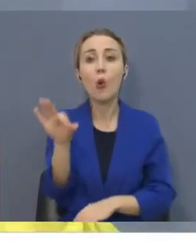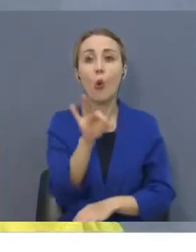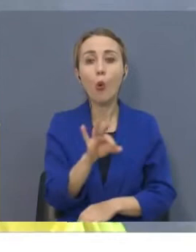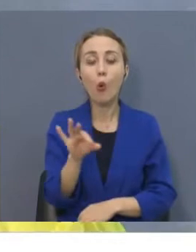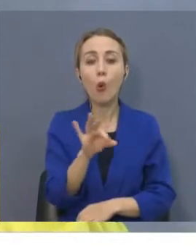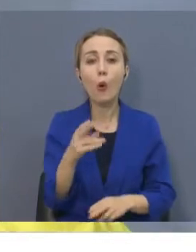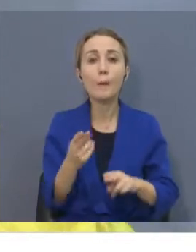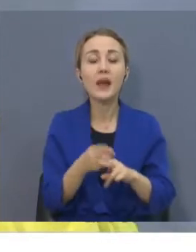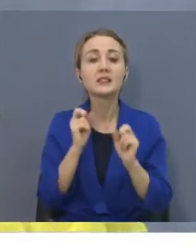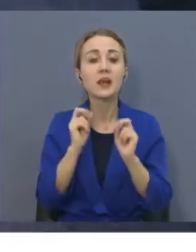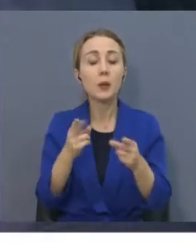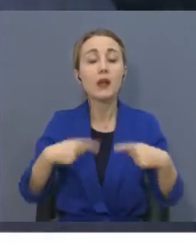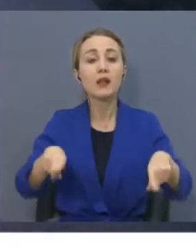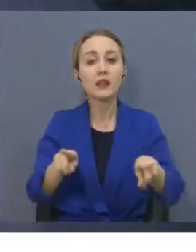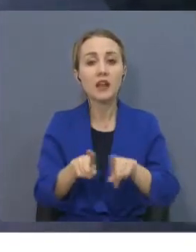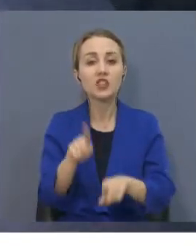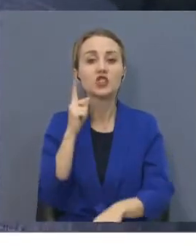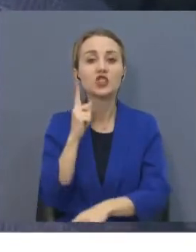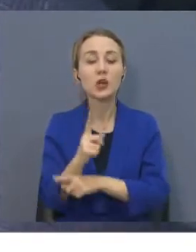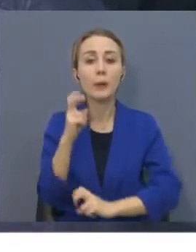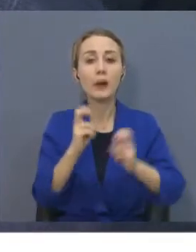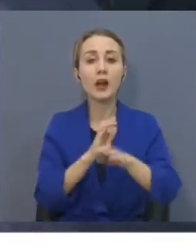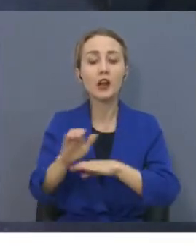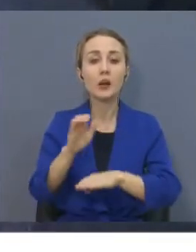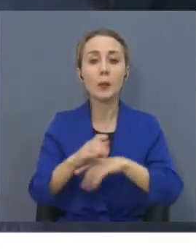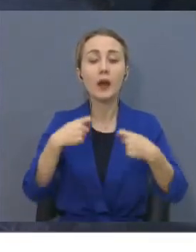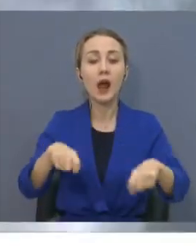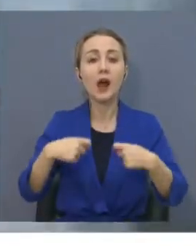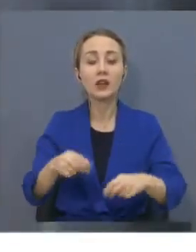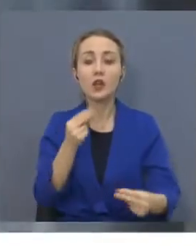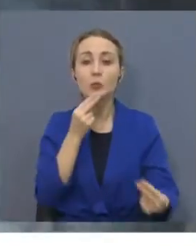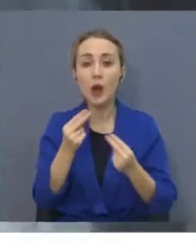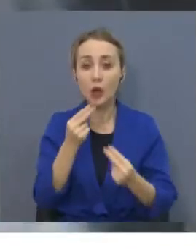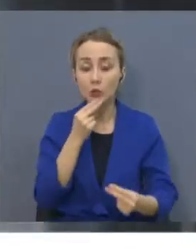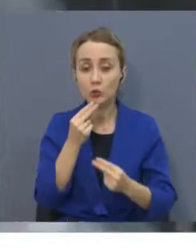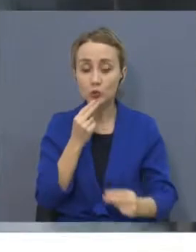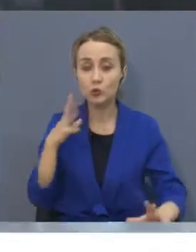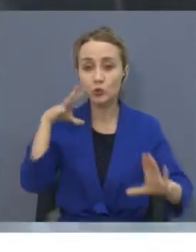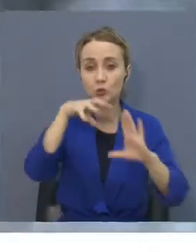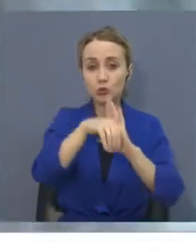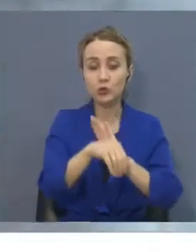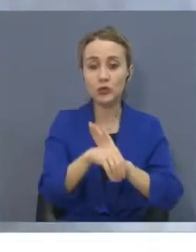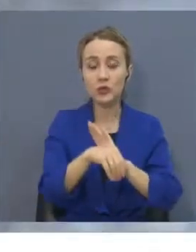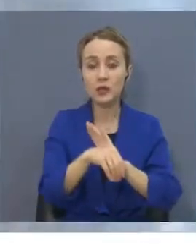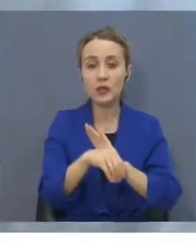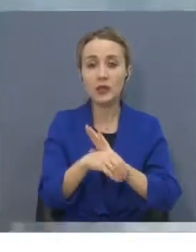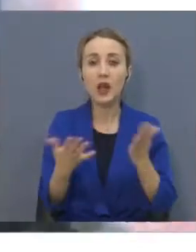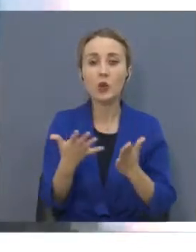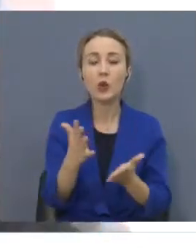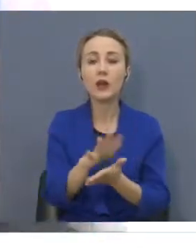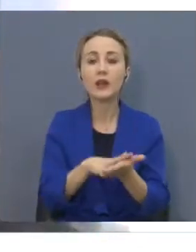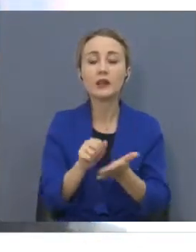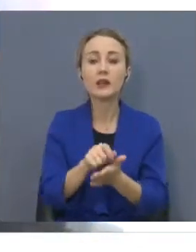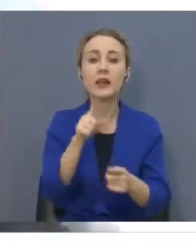продовольственной безопасности, а также запретить производство и продажу продуктов питания, содержащих генетически модифицированные